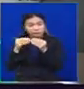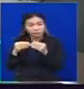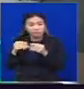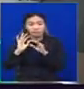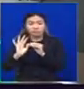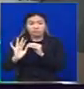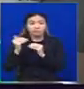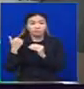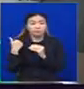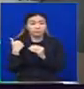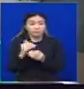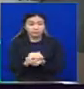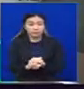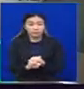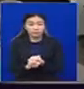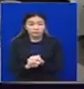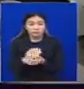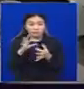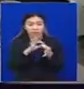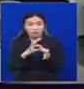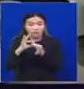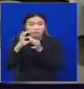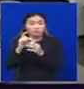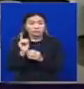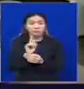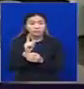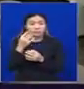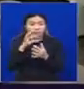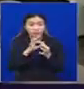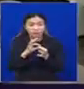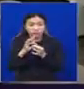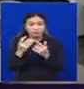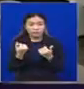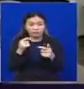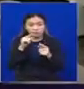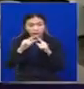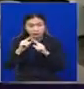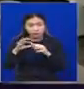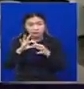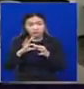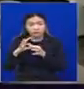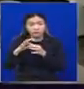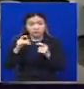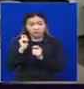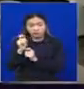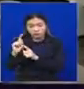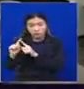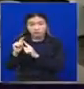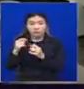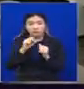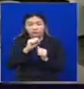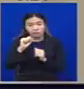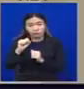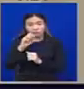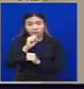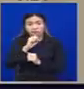เป็นระยะเวลา20ปีควรรับฟังความเห็นประชาชนเป็นระยะขณะที่ระบบการเลือกตั้งและการได้มาซึ่งส.ส.และส.